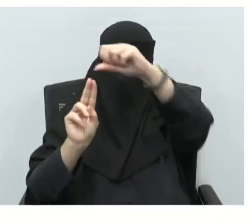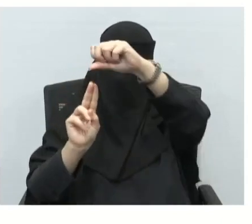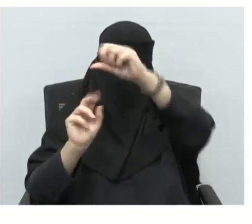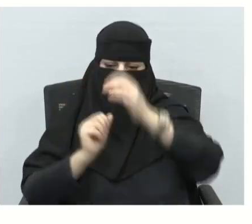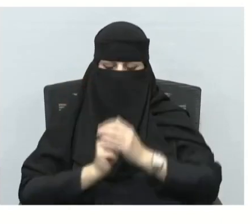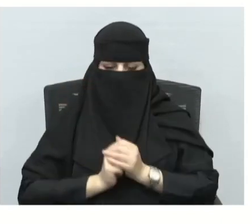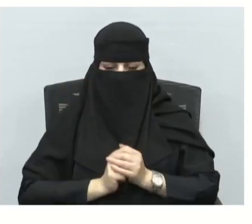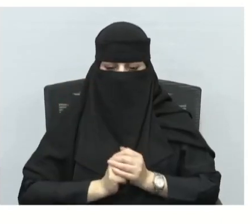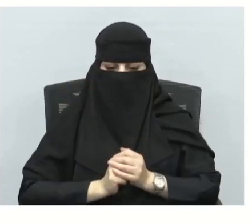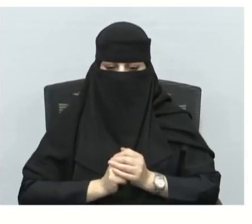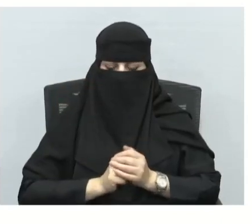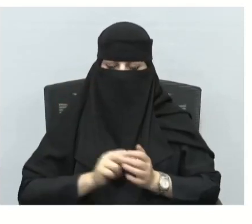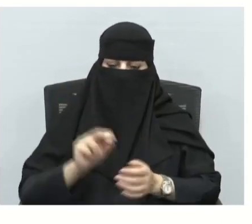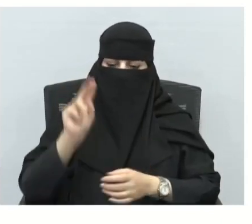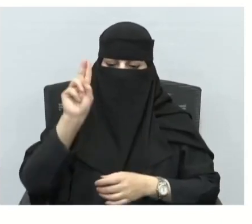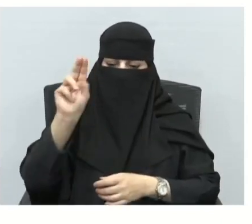توت